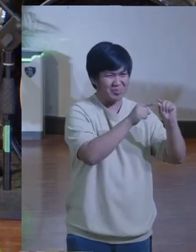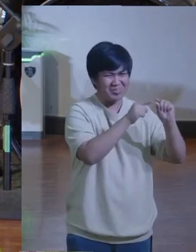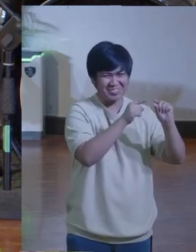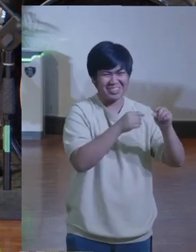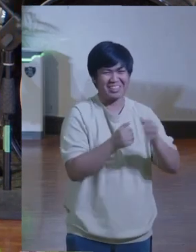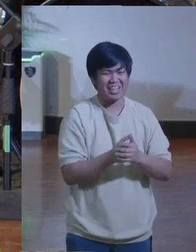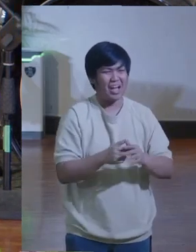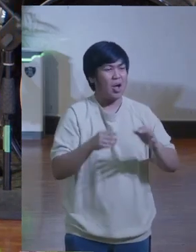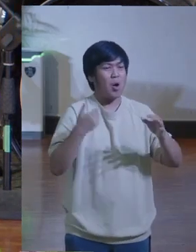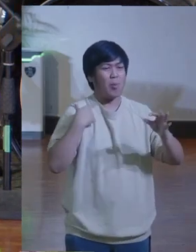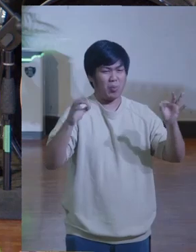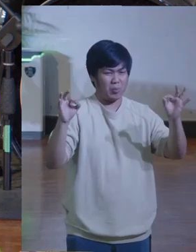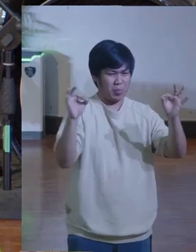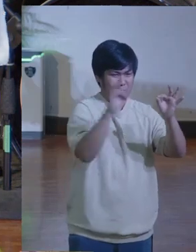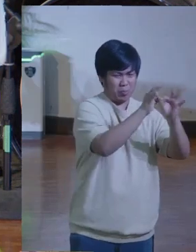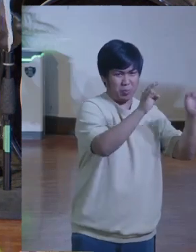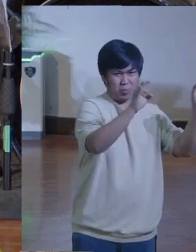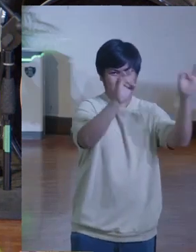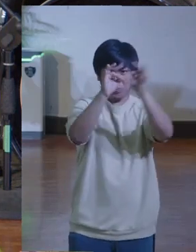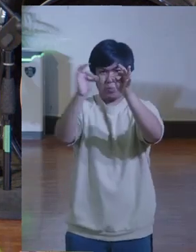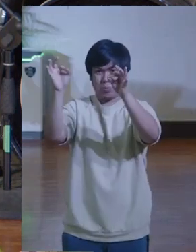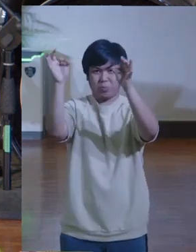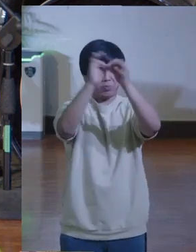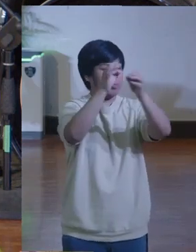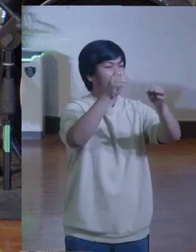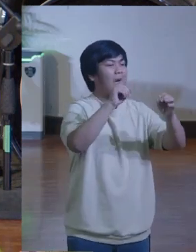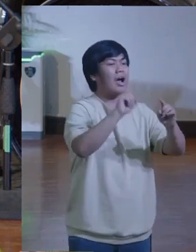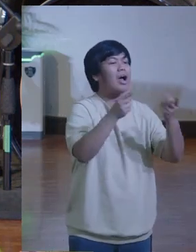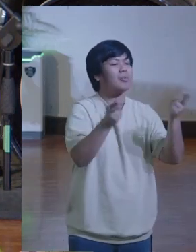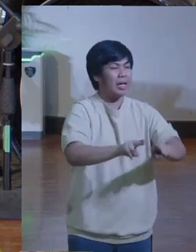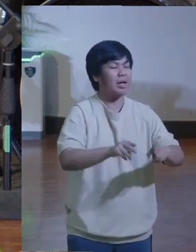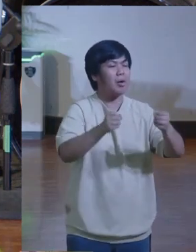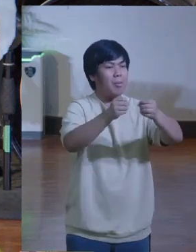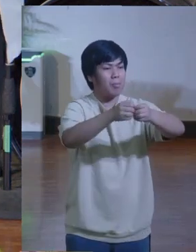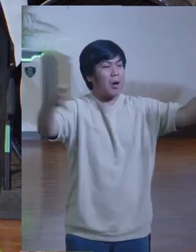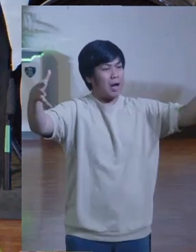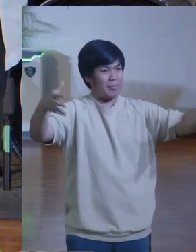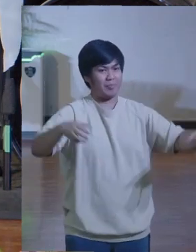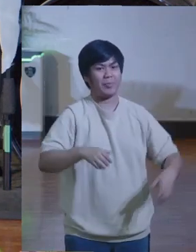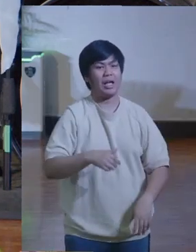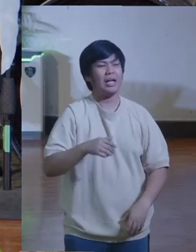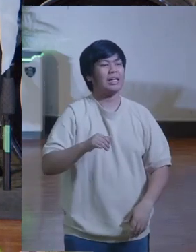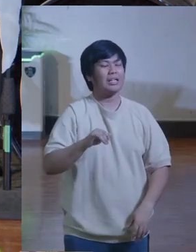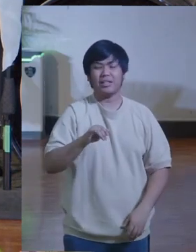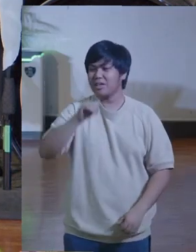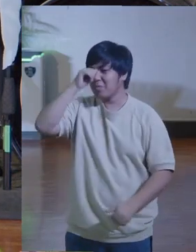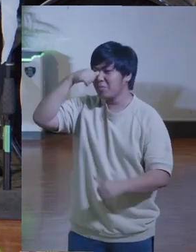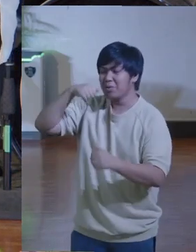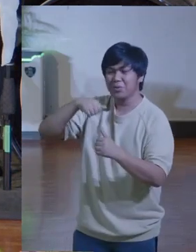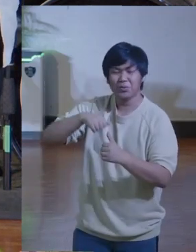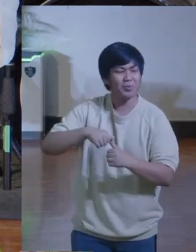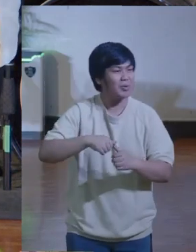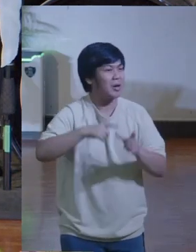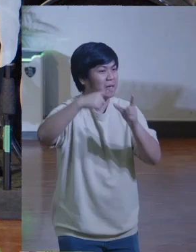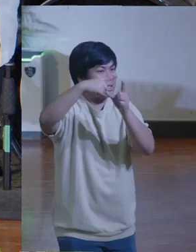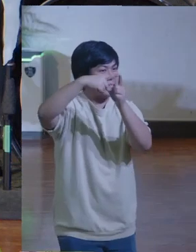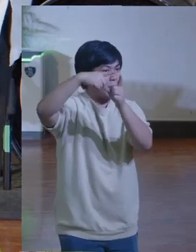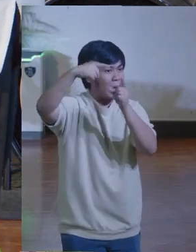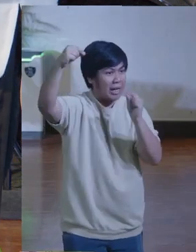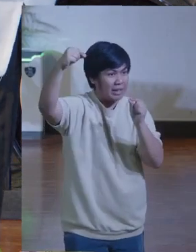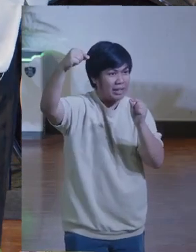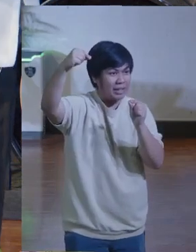hindi nagbabangga. Pag sila ay magbangga, puputok. Yung po ang ginawa ng nuclear fission. Nung nag-split ang